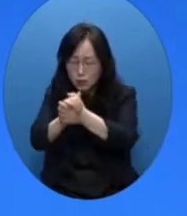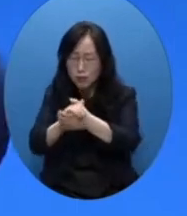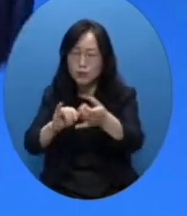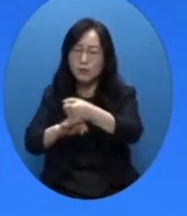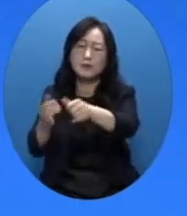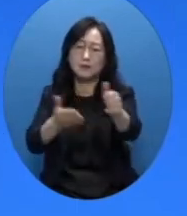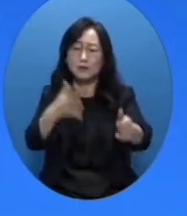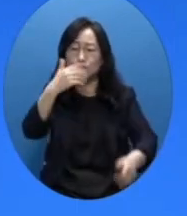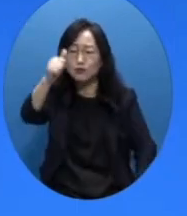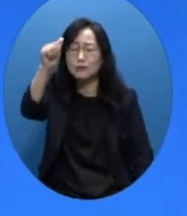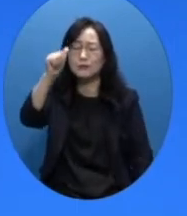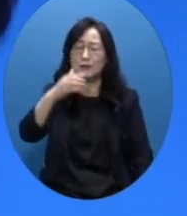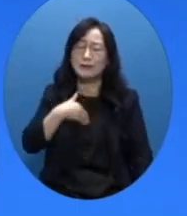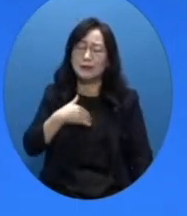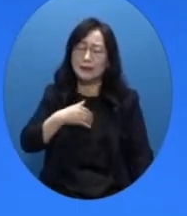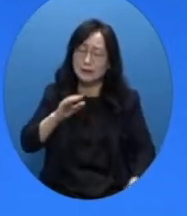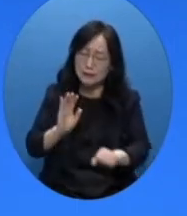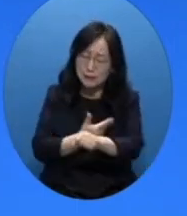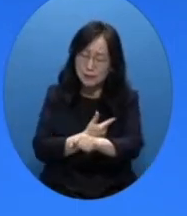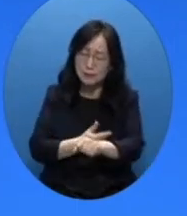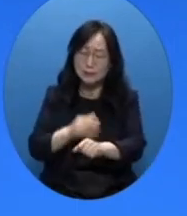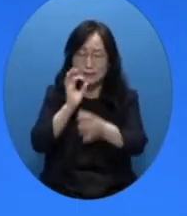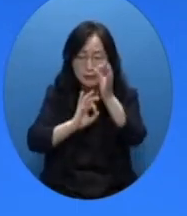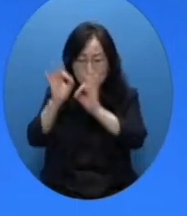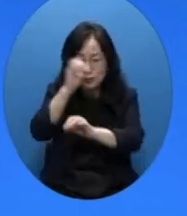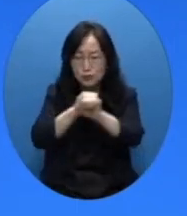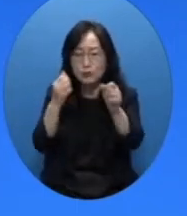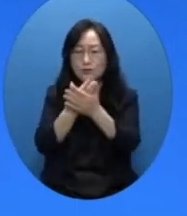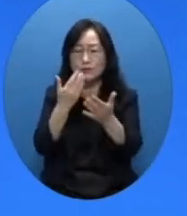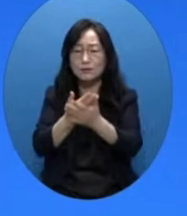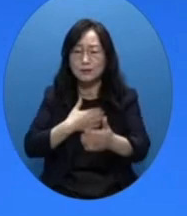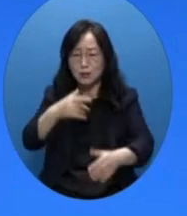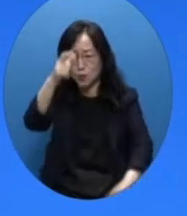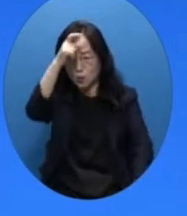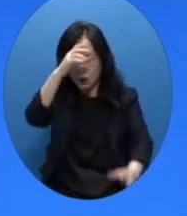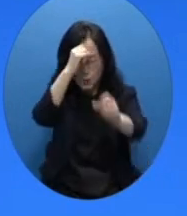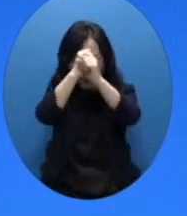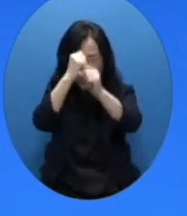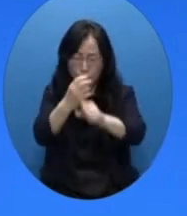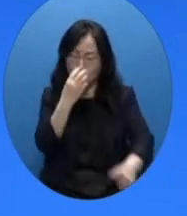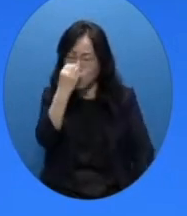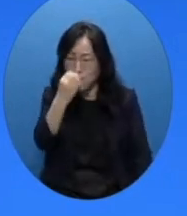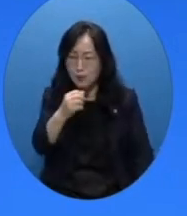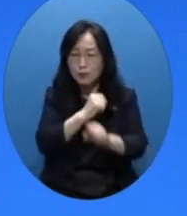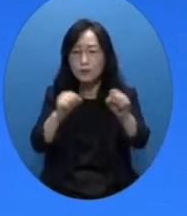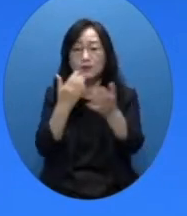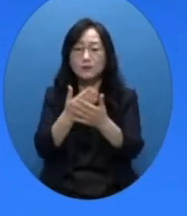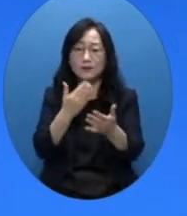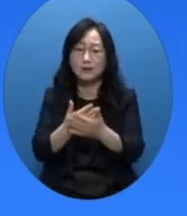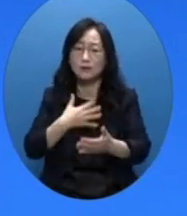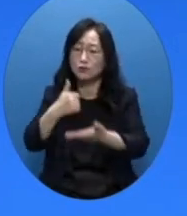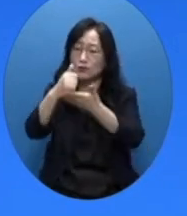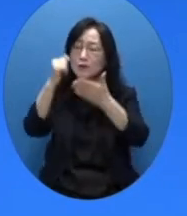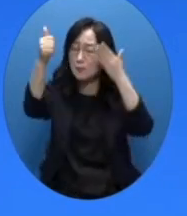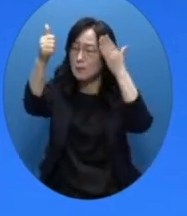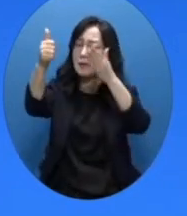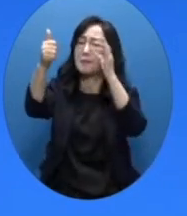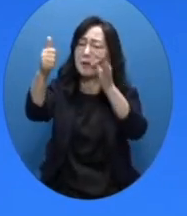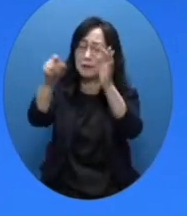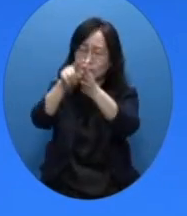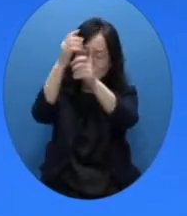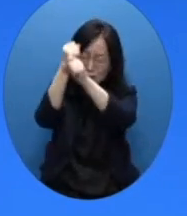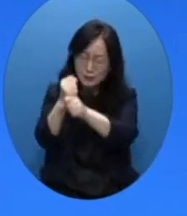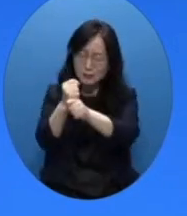주님, 저의 잘못과 허물을 용서하여 주옵소서. 우리의 고집과 교만을 용서하여 주옵소서. 내가 주님만 바라봅니다. 주님만